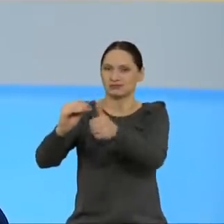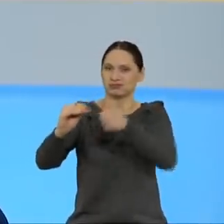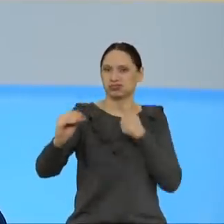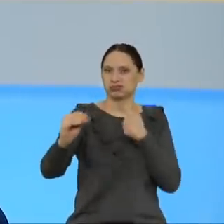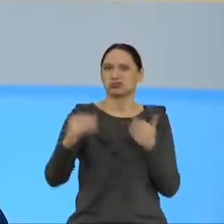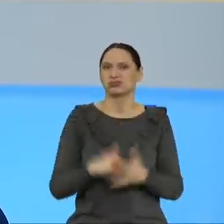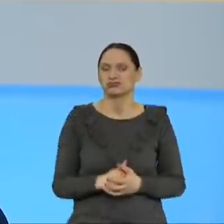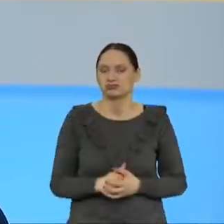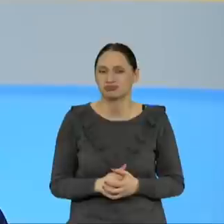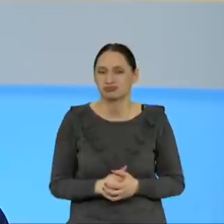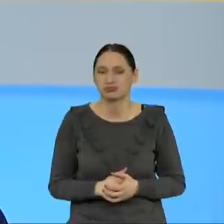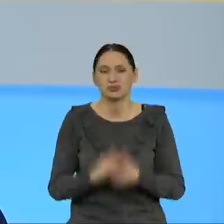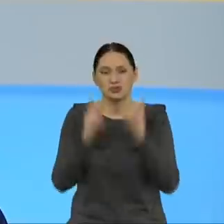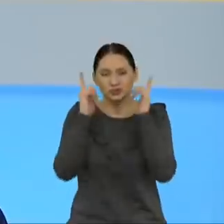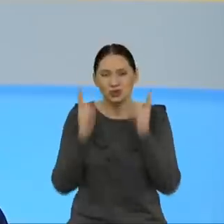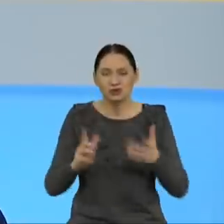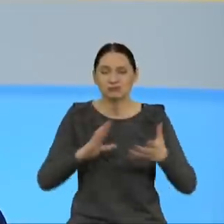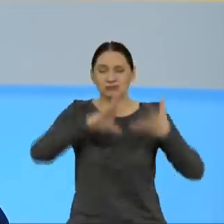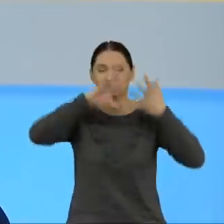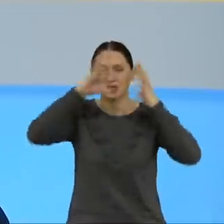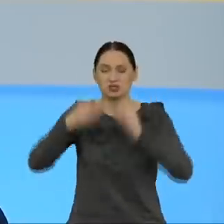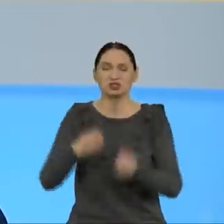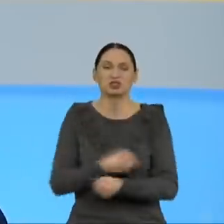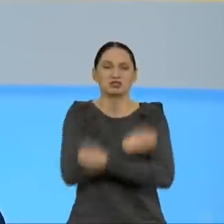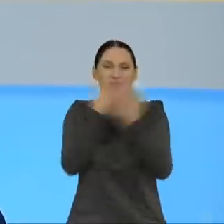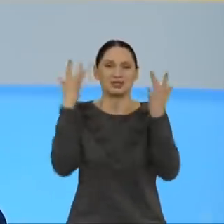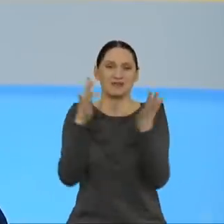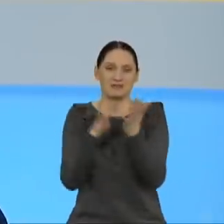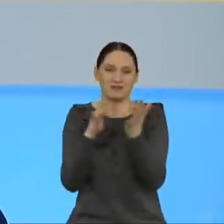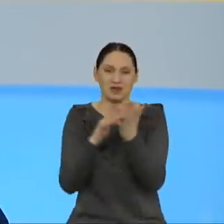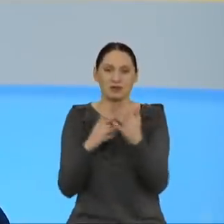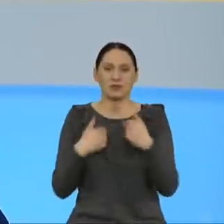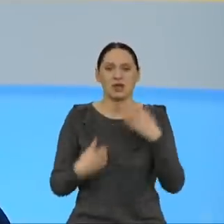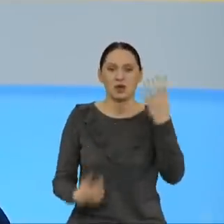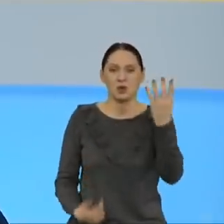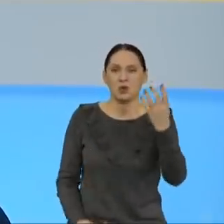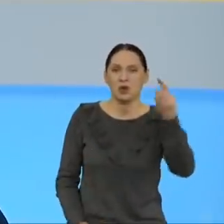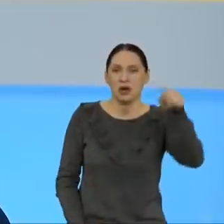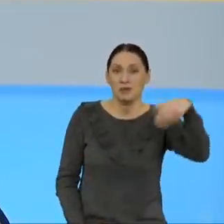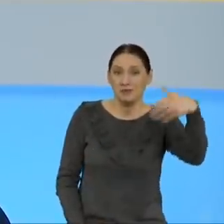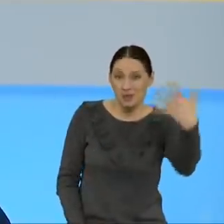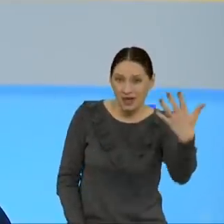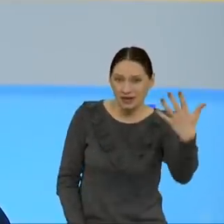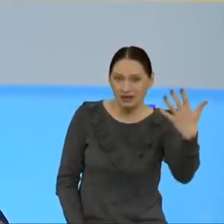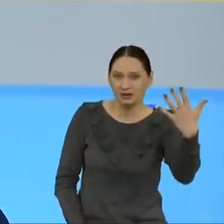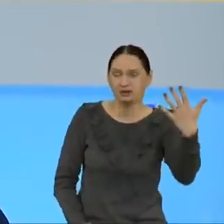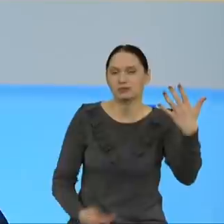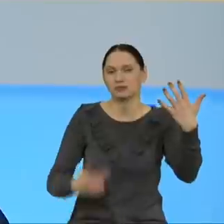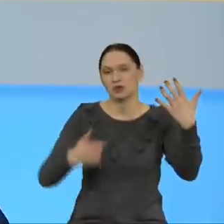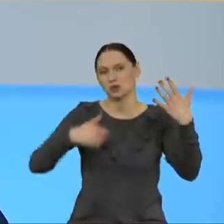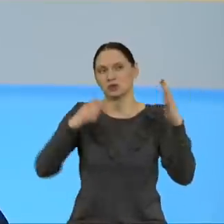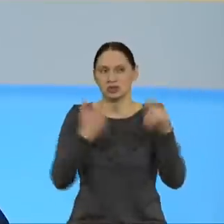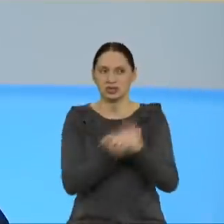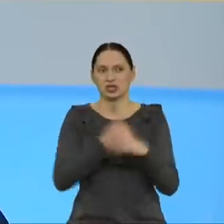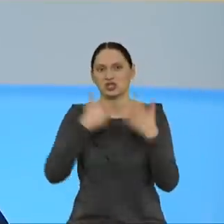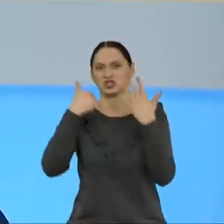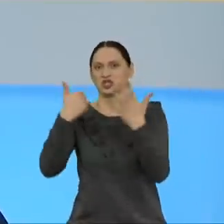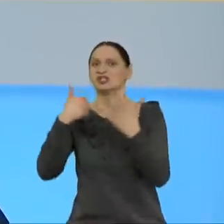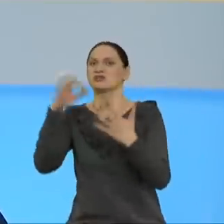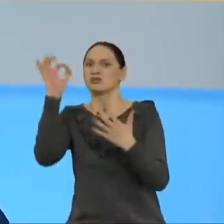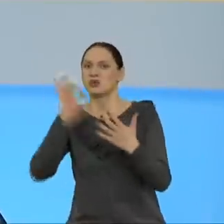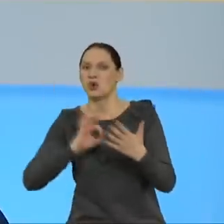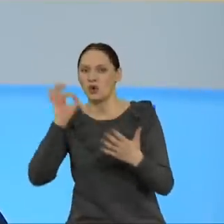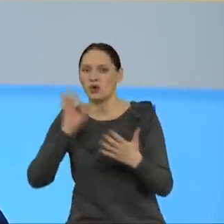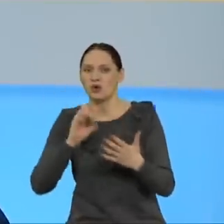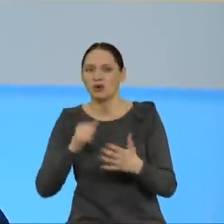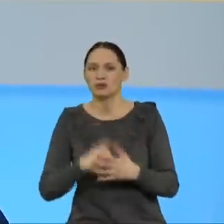visai sistemai švietimo vidurkis, mūsų dabar yra 4,5, kai tuomet 6% turėtų būti tas tikslas link, ko